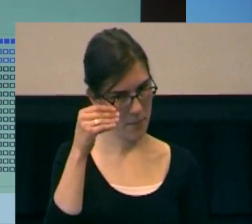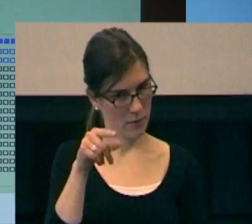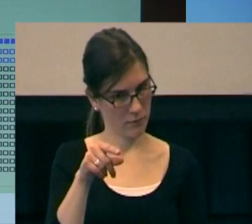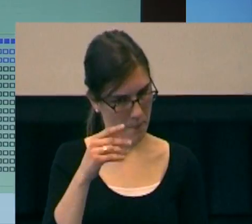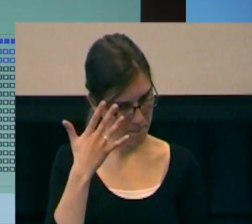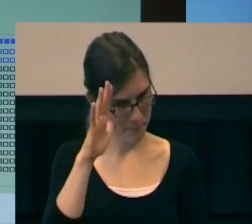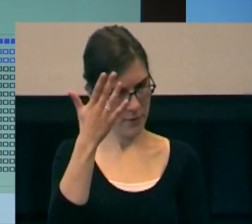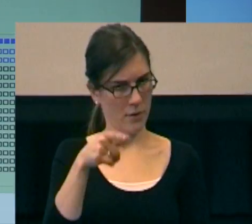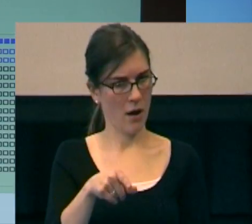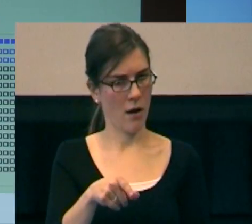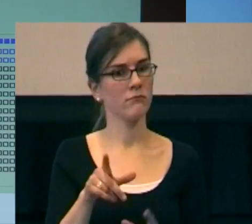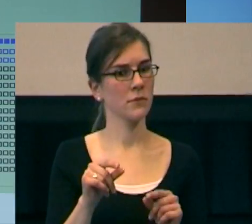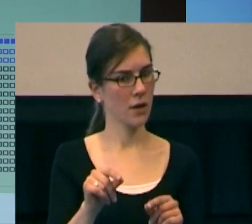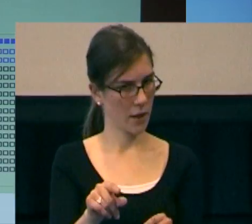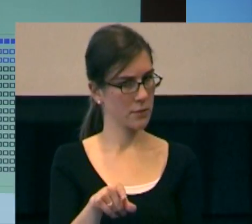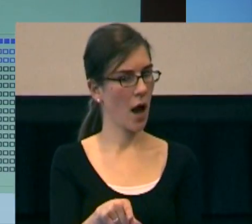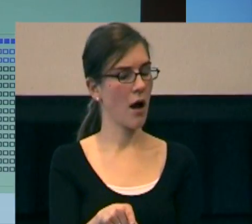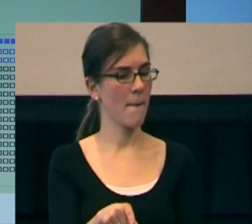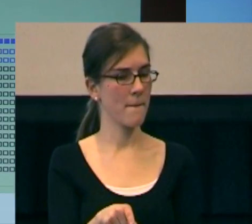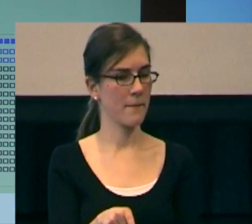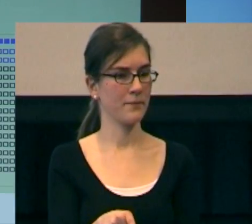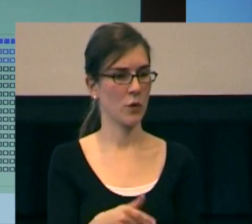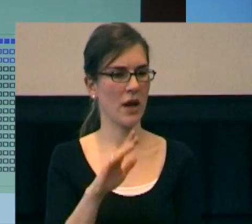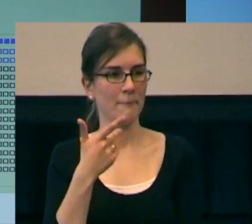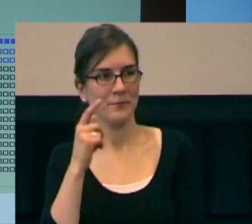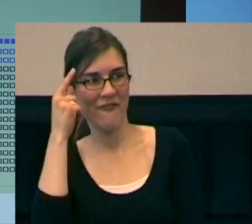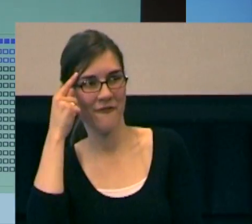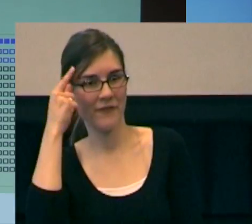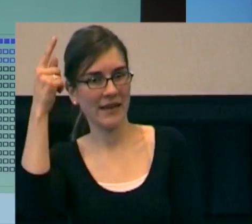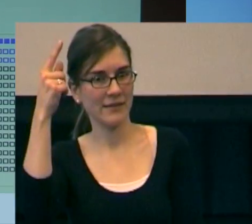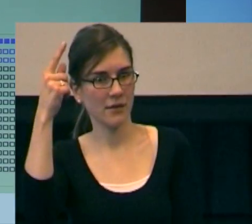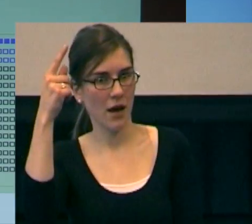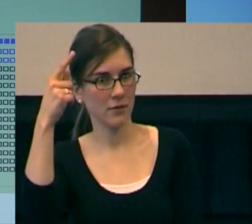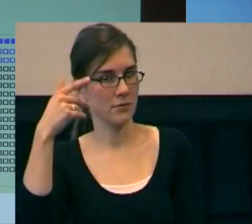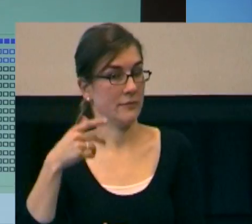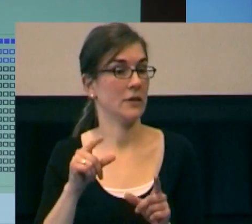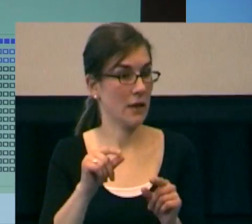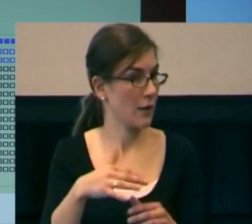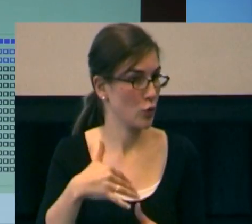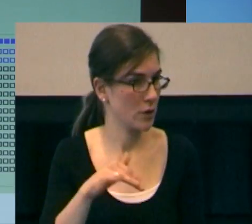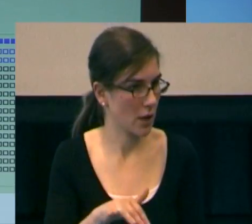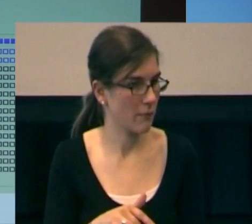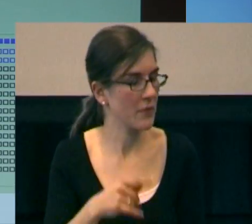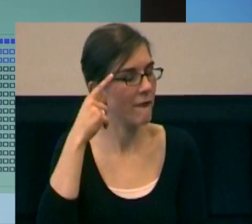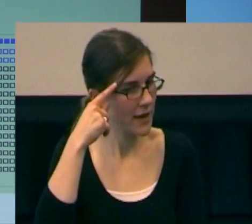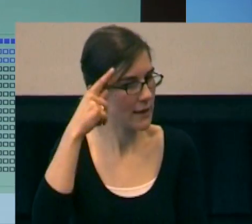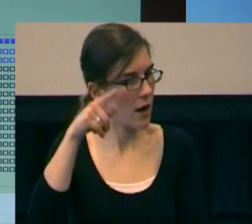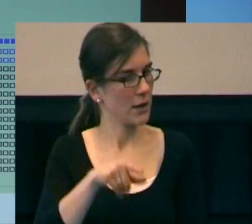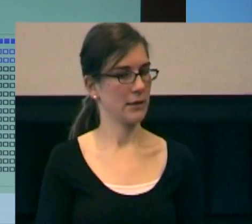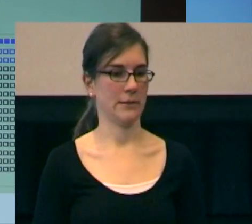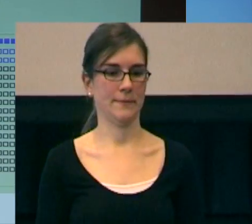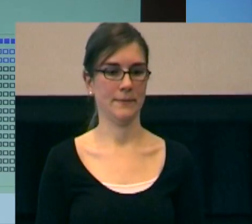entdeckt mit einem Krebs sozusagen oder mit Verdacht, nein, die hatten ja keinen Krebs, das heißt, ein Drittel